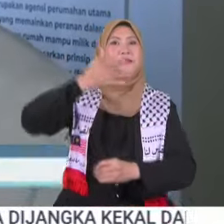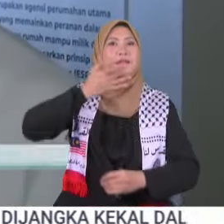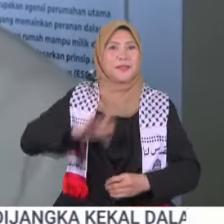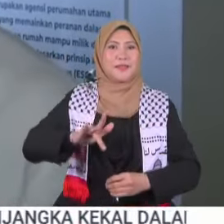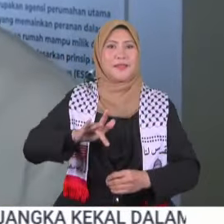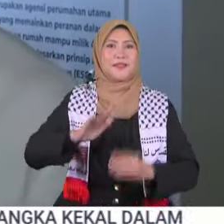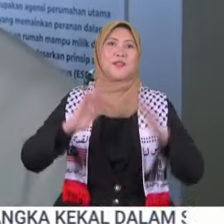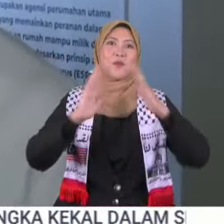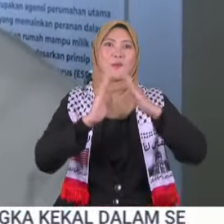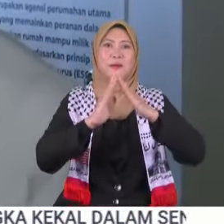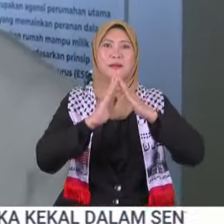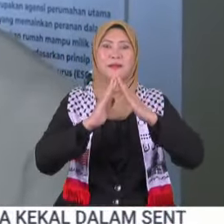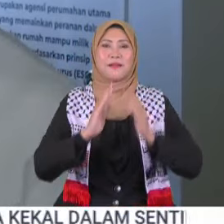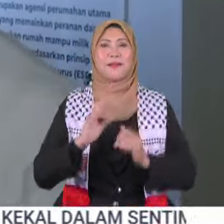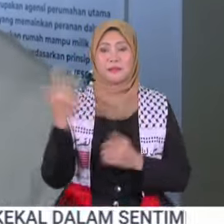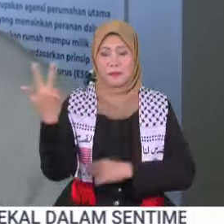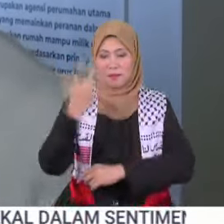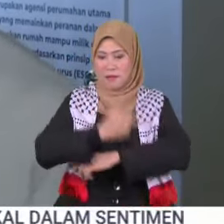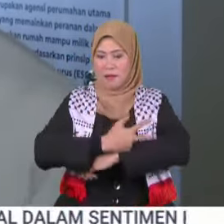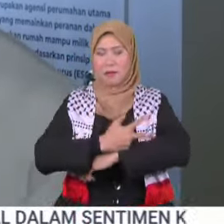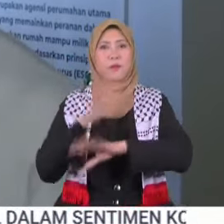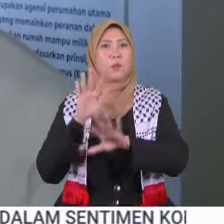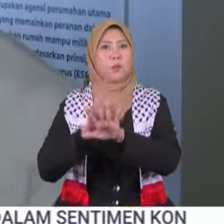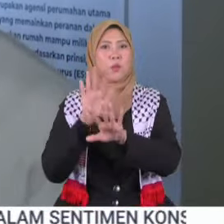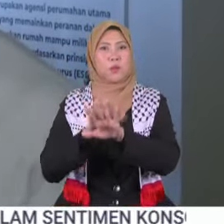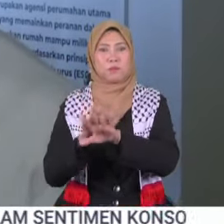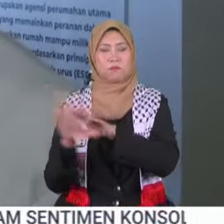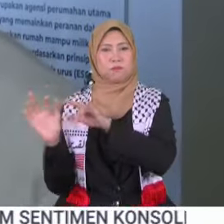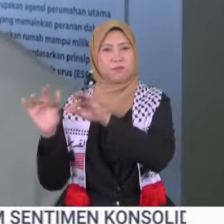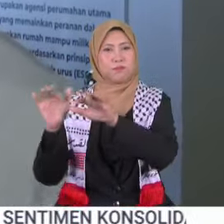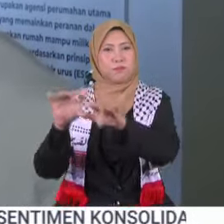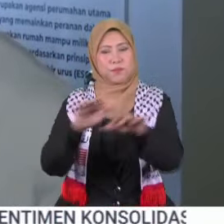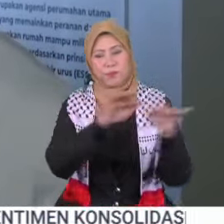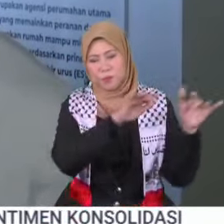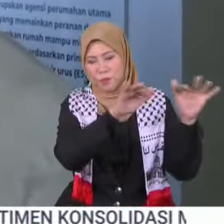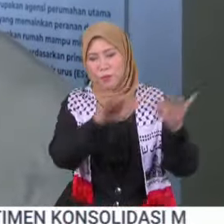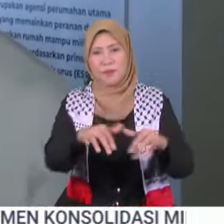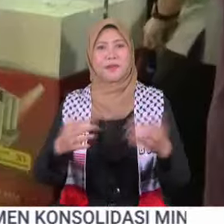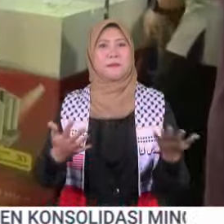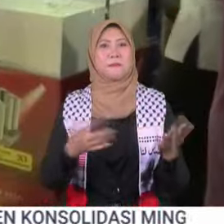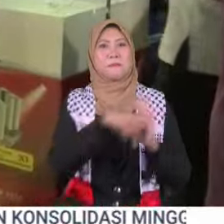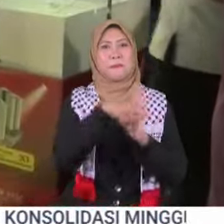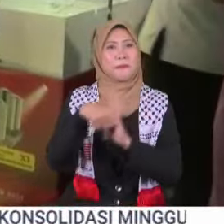bertuah itu. Jadi sepanjang 3 hari ini kita tengok ramai dah orang datang ke reruai kita.